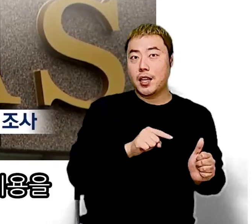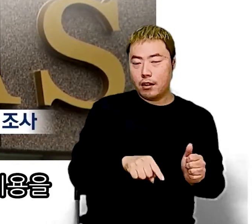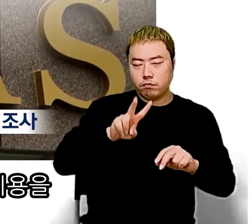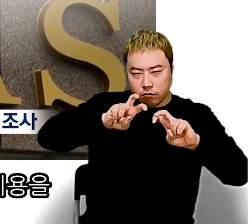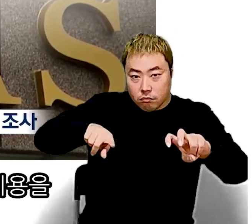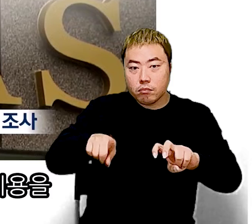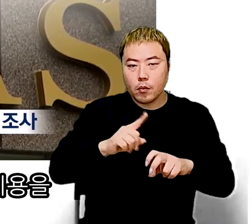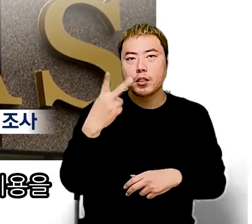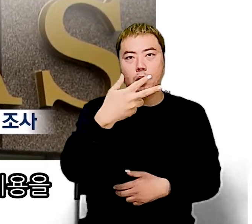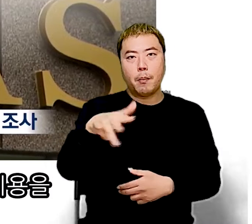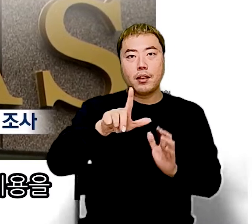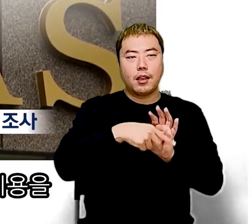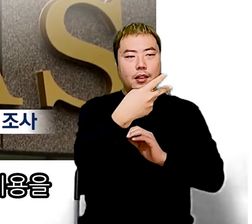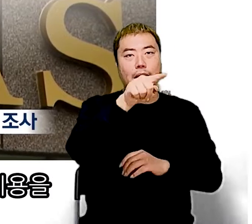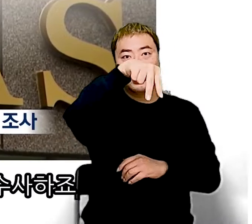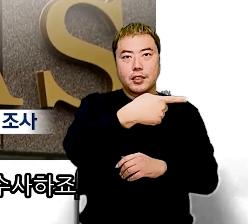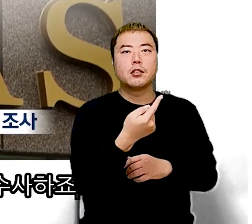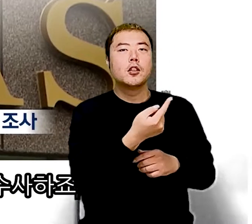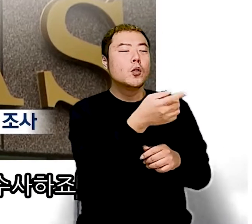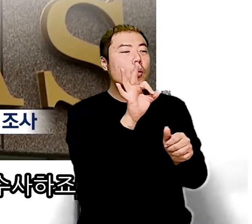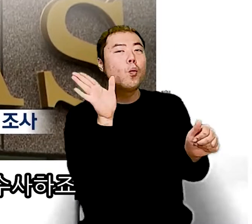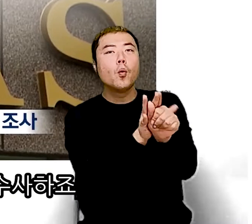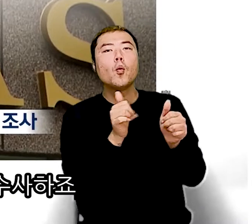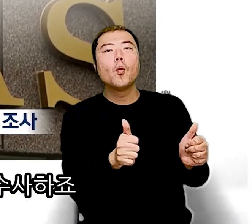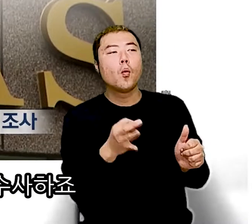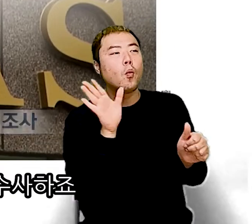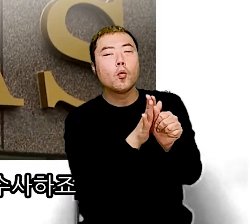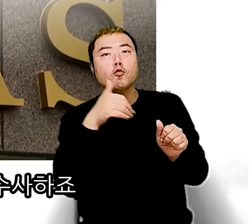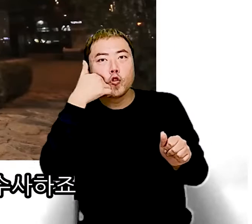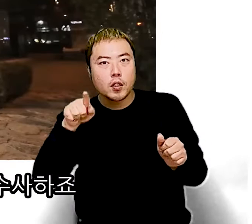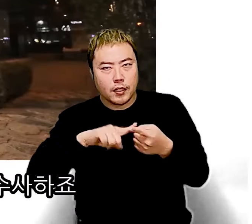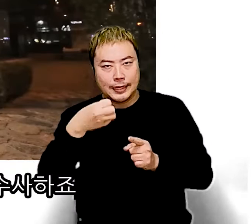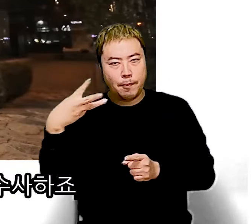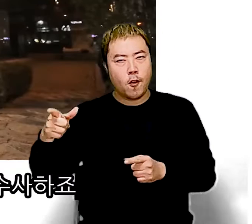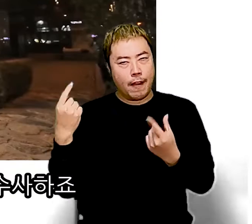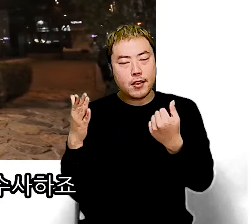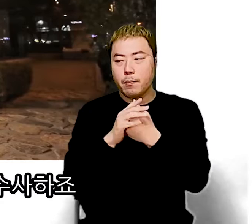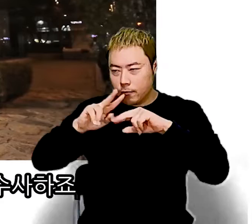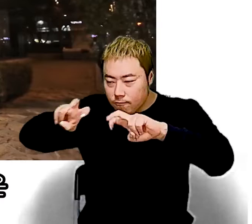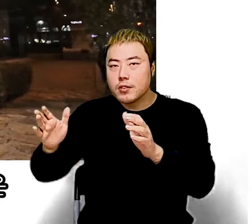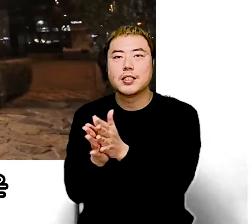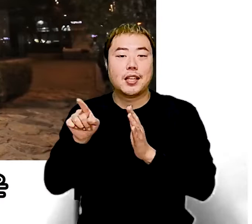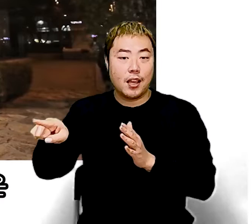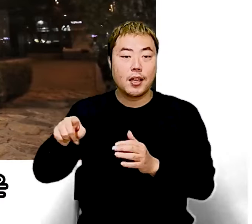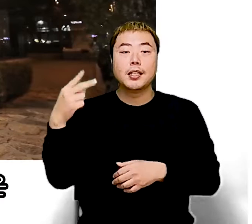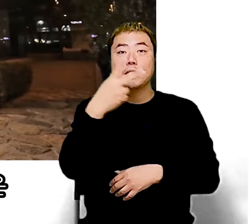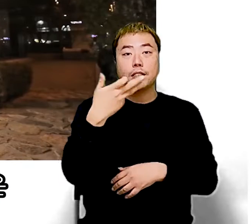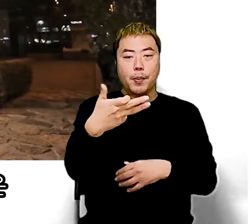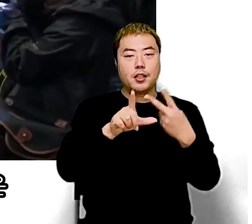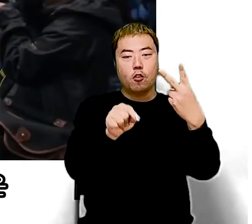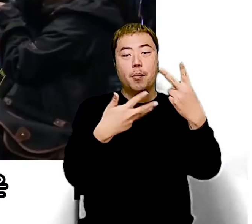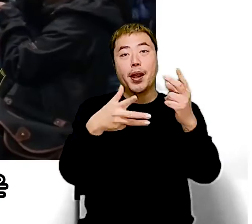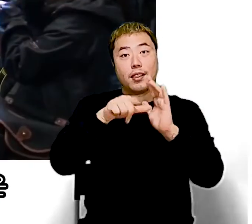검찰은 2008년 다스의 미국 소송 비용을 삼성이 대신 내줬다는 의혹을 수사하게 되죠. 2018년